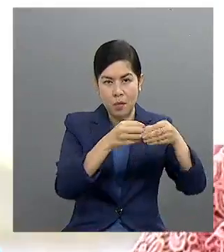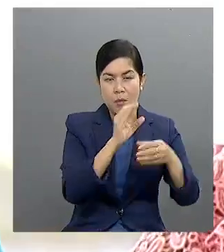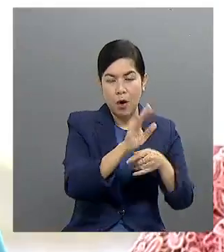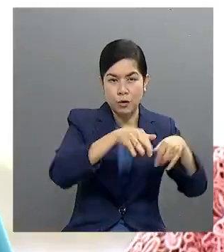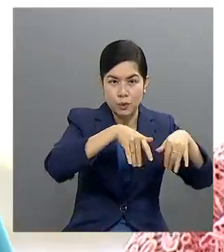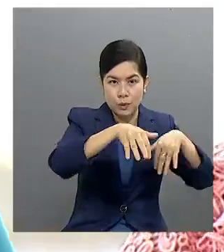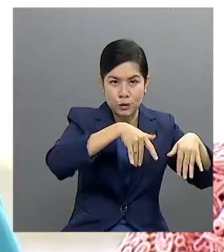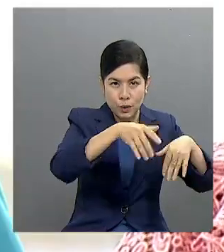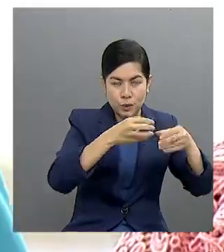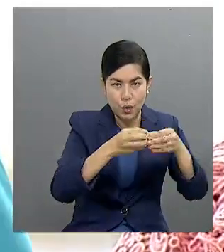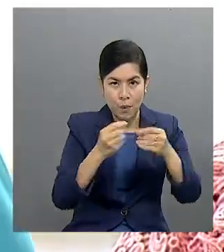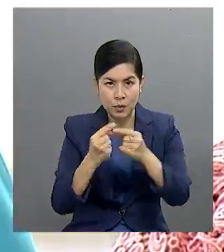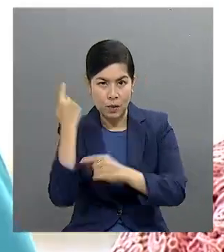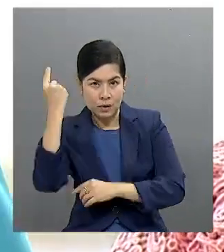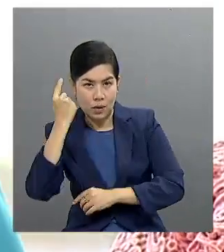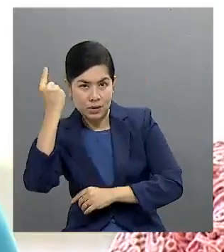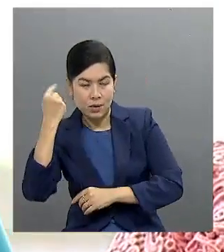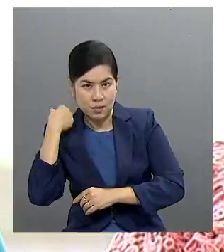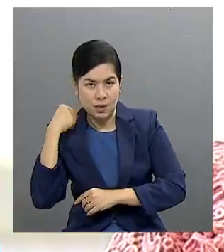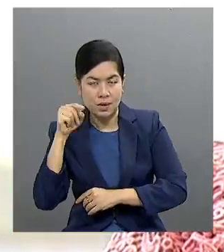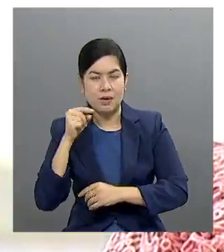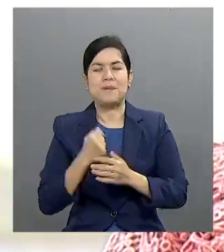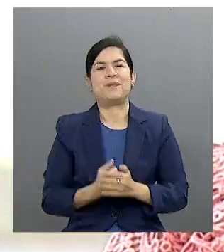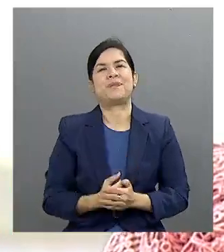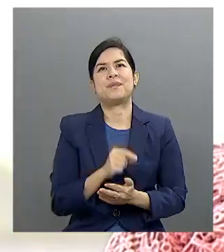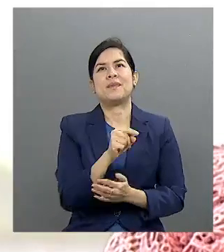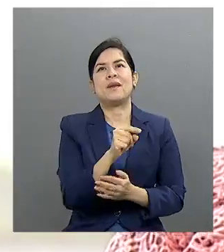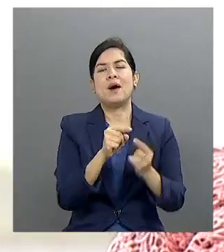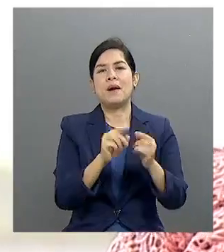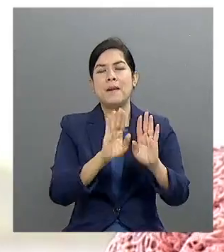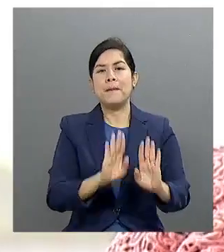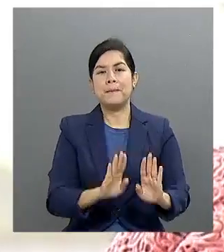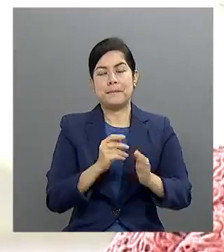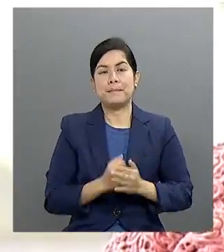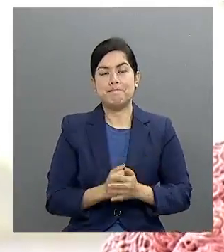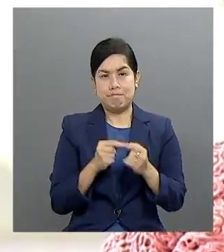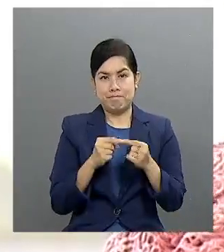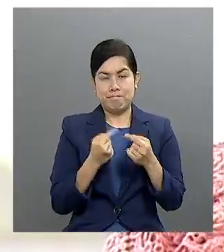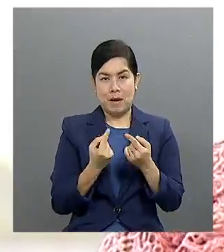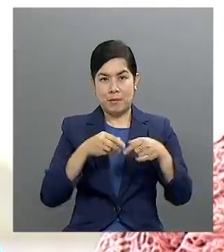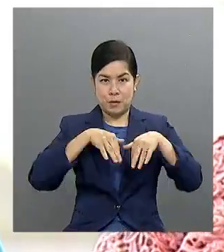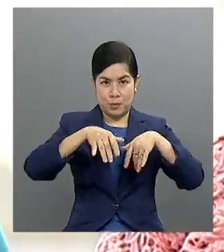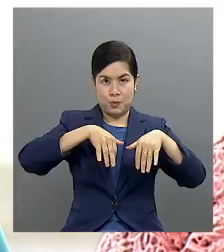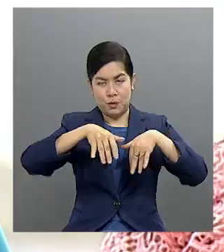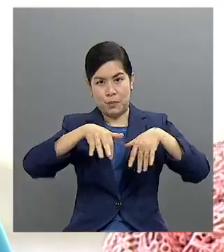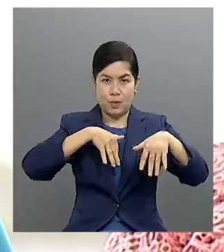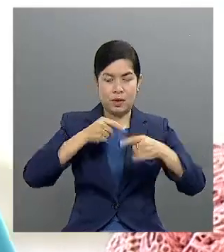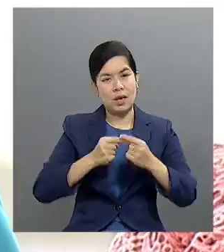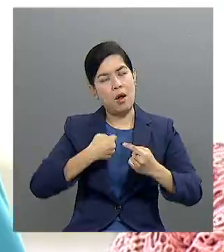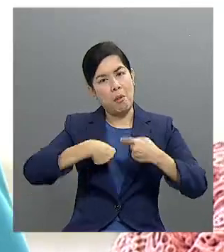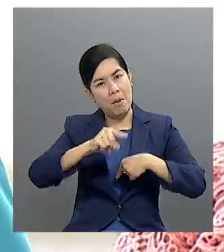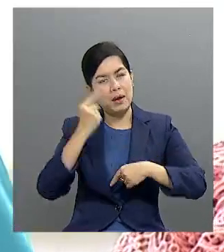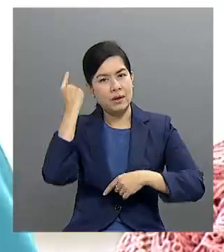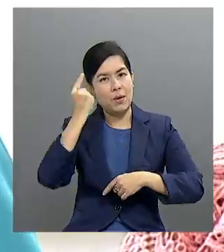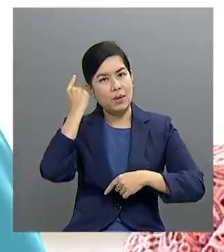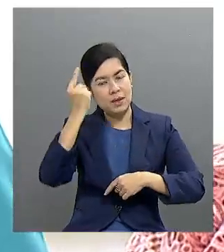นของภูเก็ตเรามีชุมชนท่องเที่ยวนะคะที่เราเป็น ในพื้นที่นะคะใครเข้าไปเที่ยวในชุมช